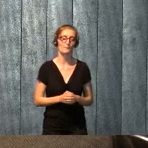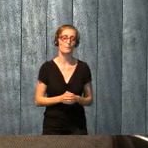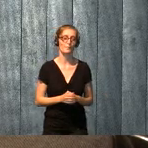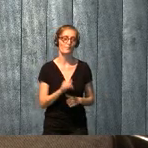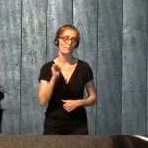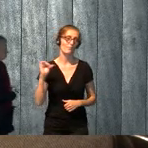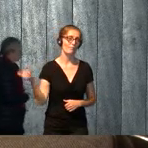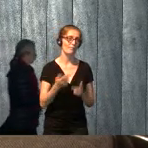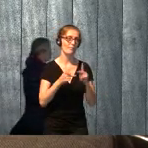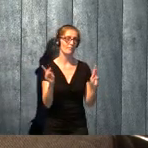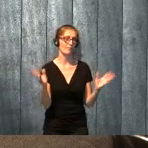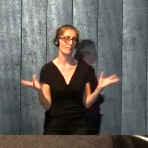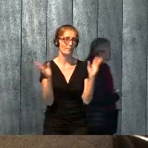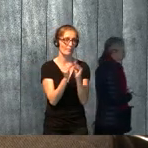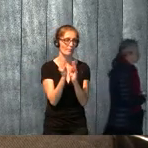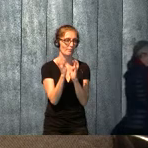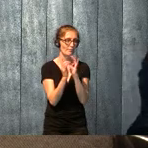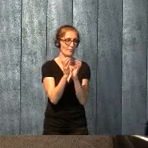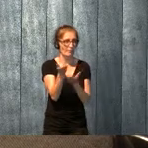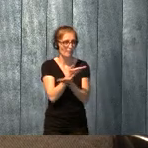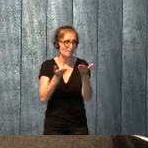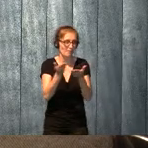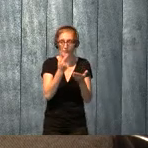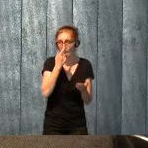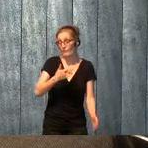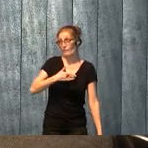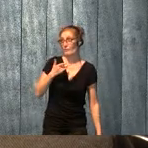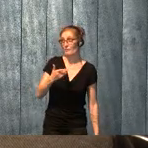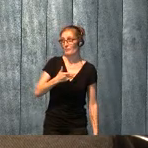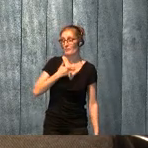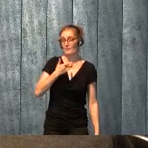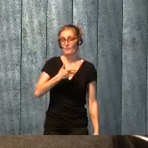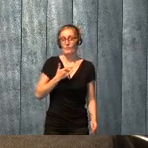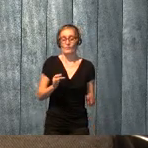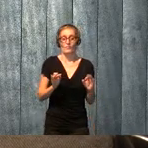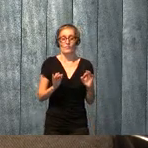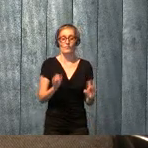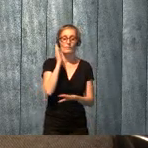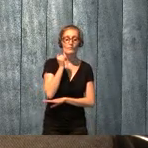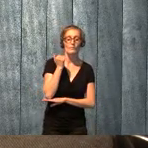dans cette réflexion. Voilà, tout ça est passionnant. Et c'est la raison pour laquelle,